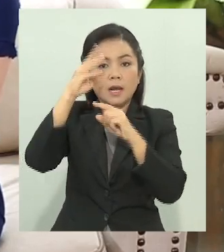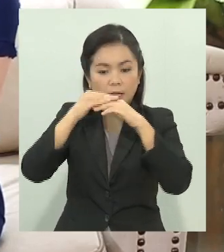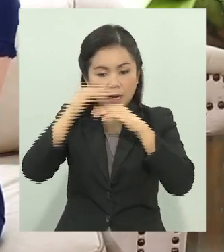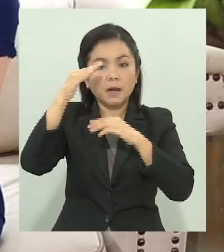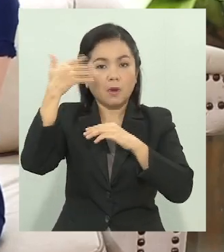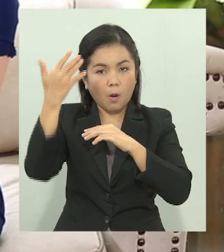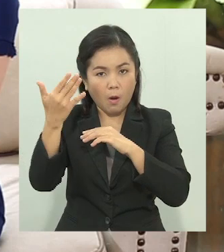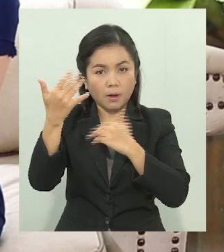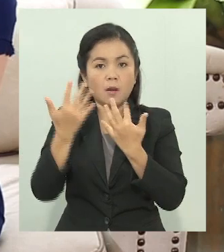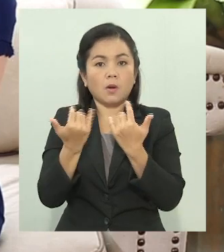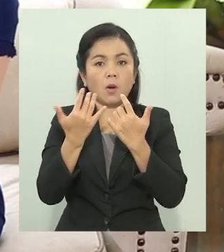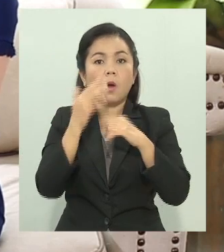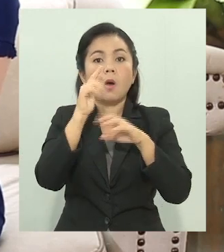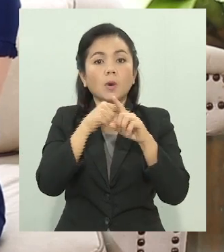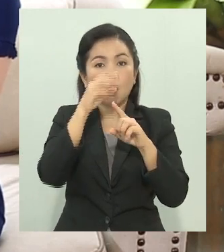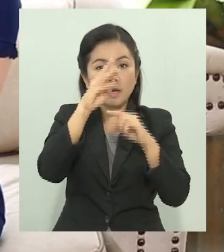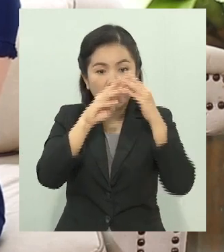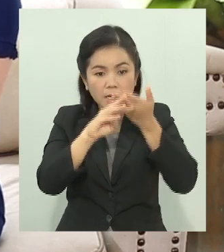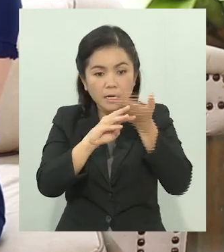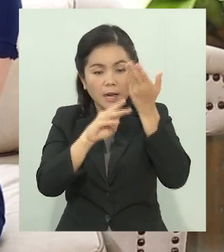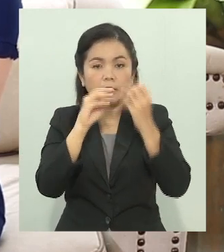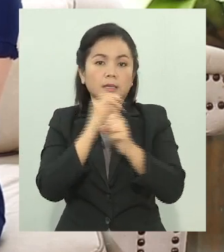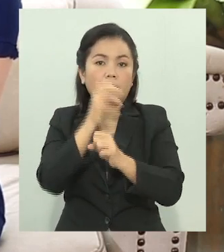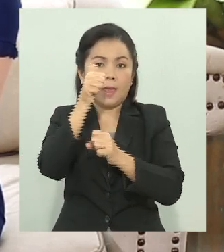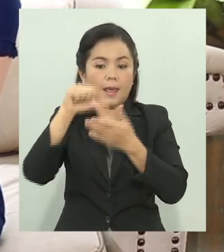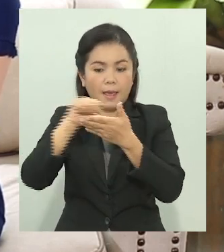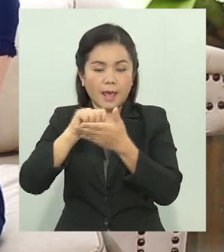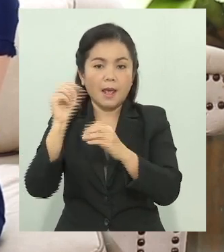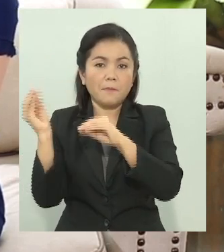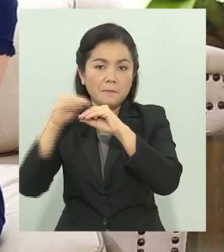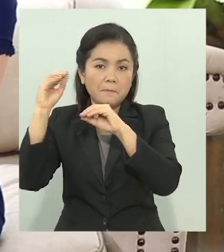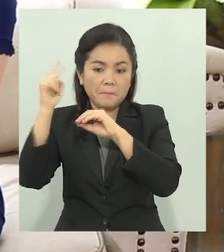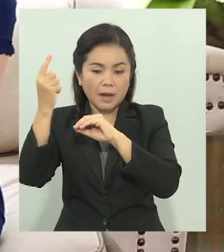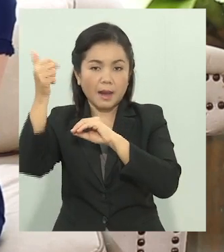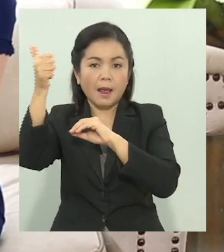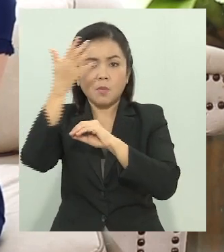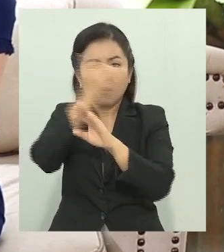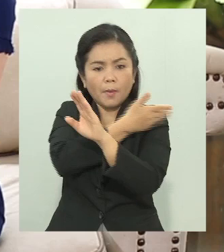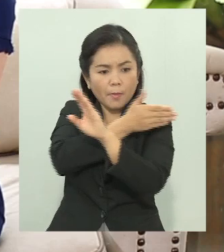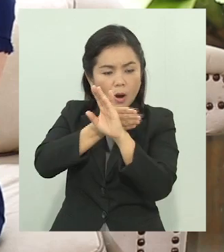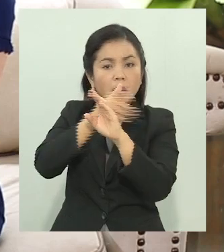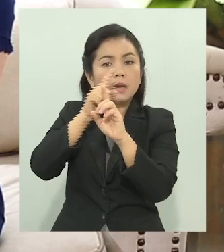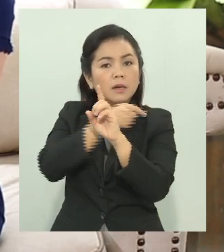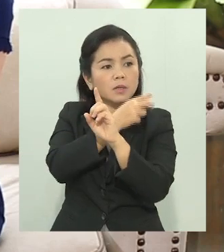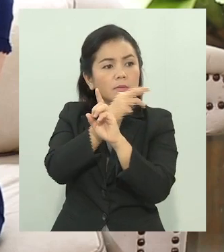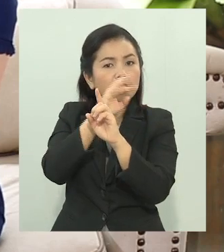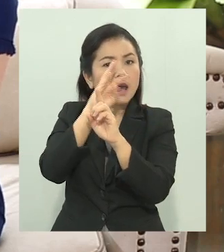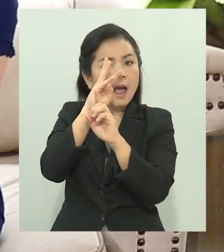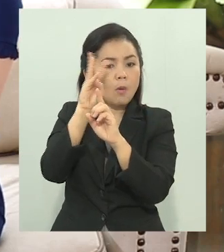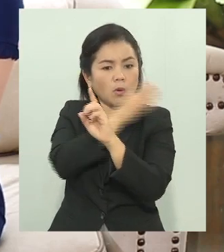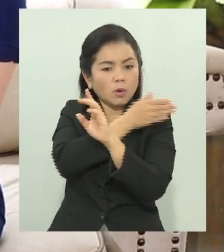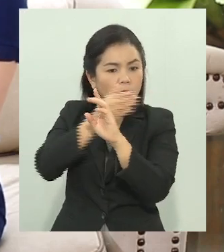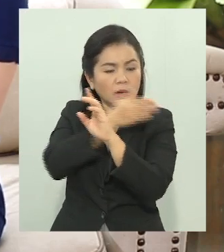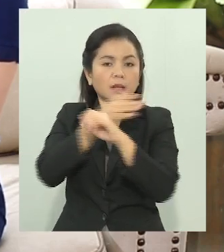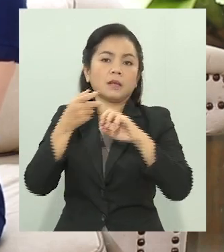ำให้รอหลัง6เดือนก่อนเพราะว่าถ้าเกิดว่าช่วงก่อน6เดือนเนี่ยข้างในมันก็จะยังซ่อมแซมตัวเองยังไม่ส